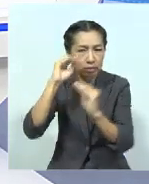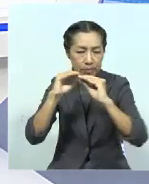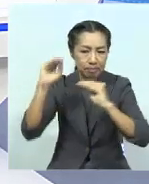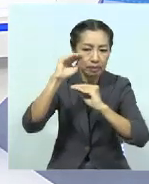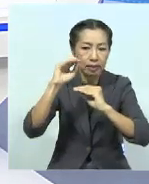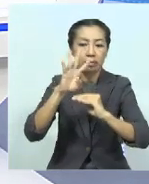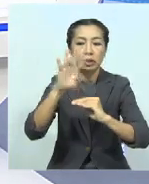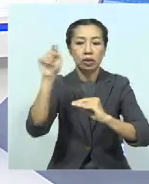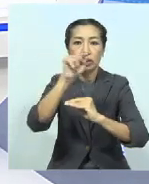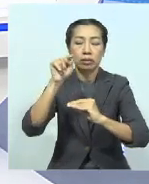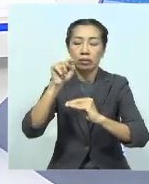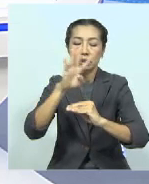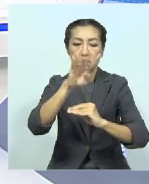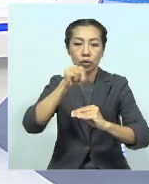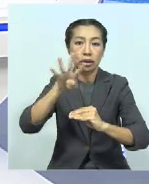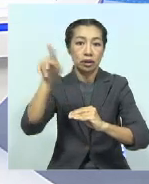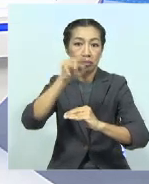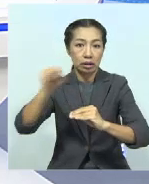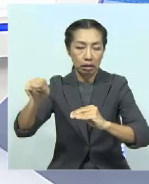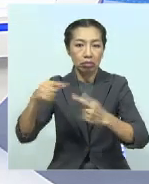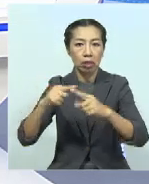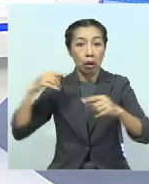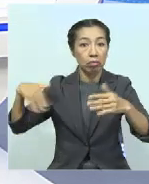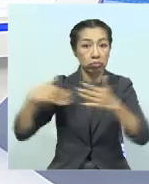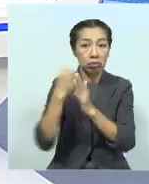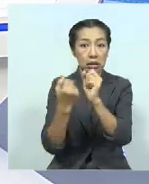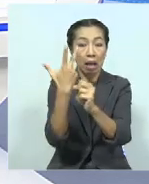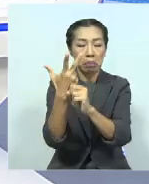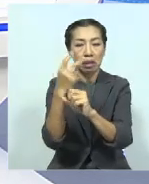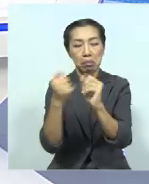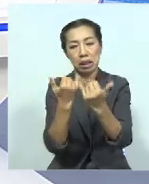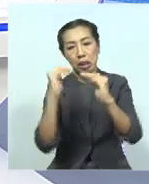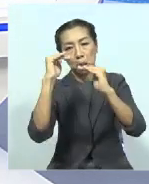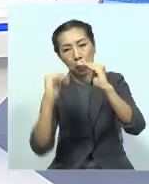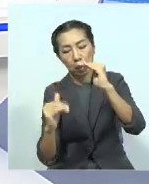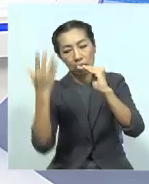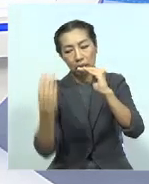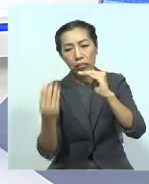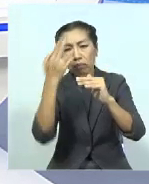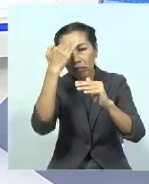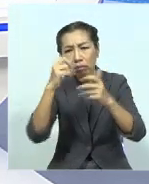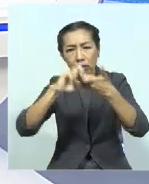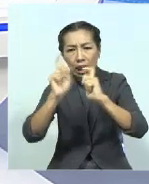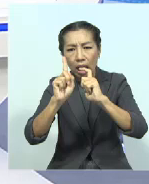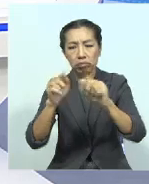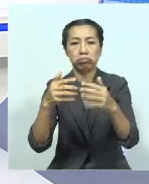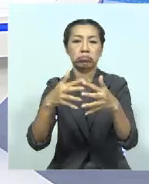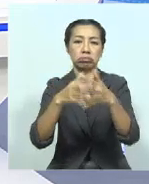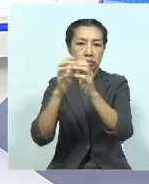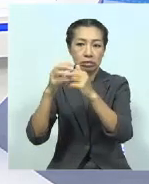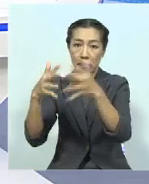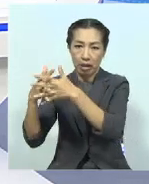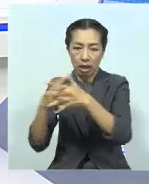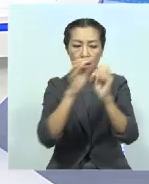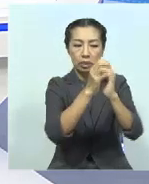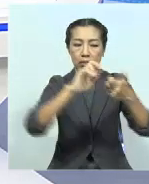ที่ร้อยละ 4.4 แต่ก็จะต่ำสุดในรอบ3ปีปัจจัยลบหลักๆมาจากปัญหาสงครามการค้าระหว่างจีนและสห